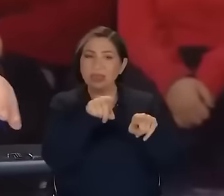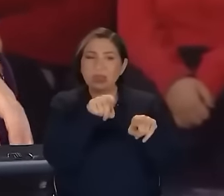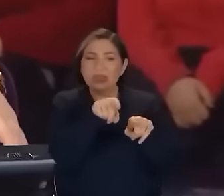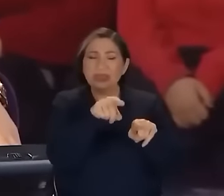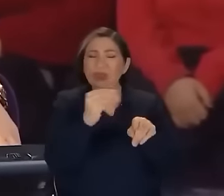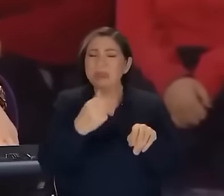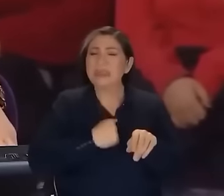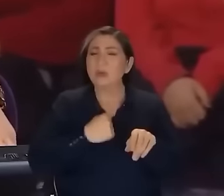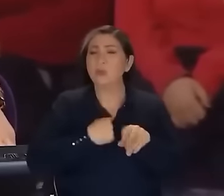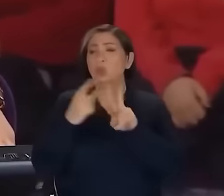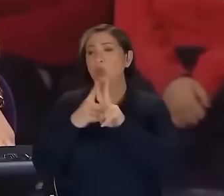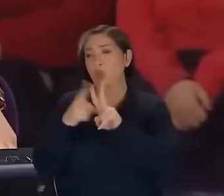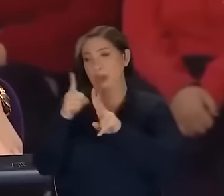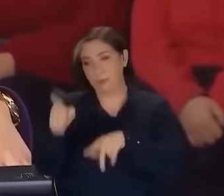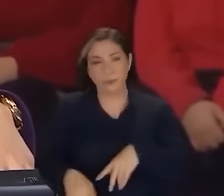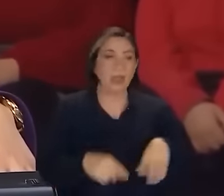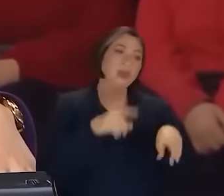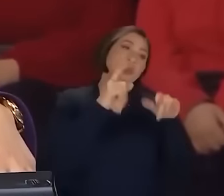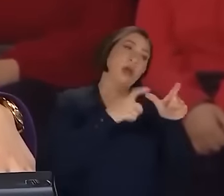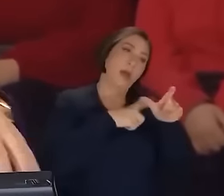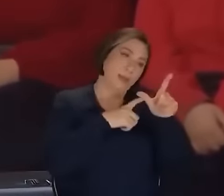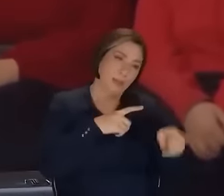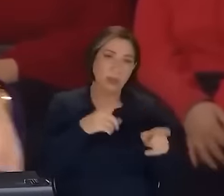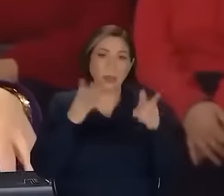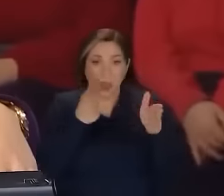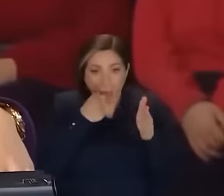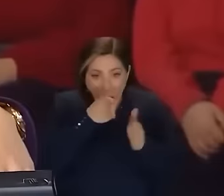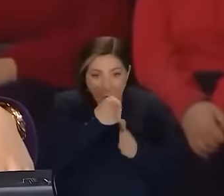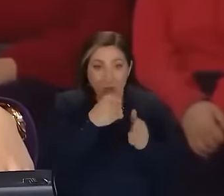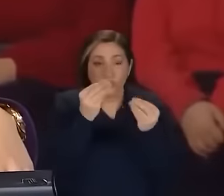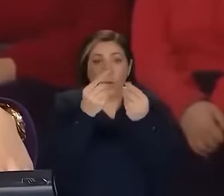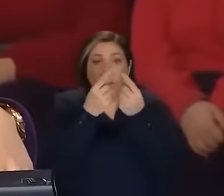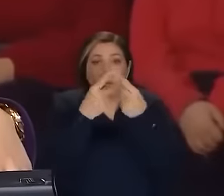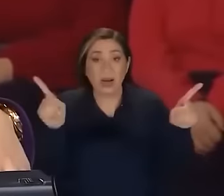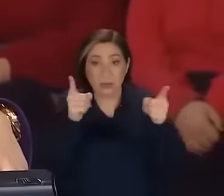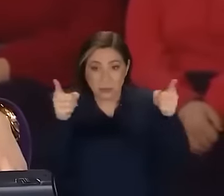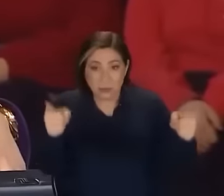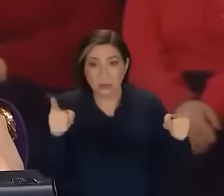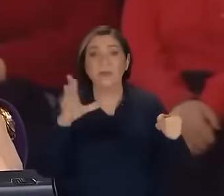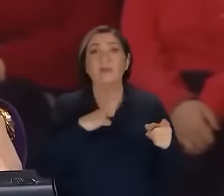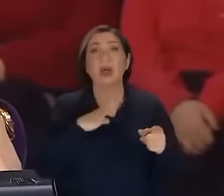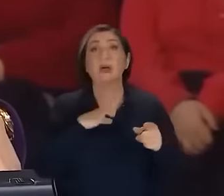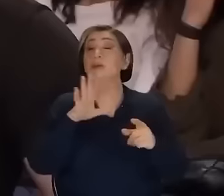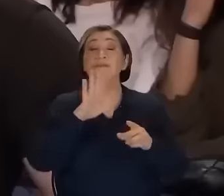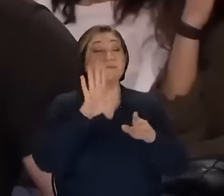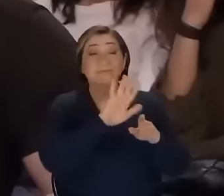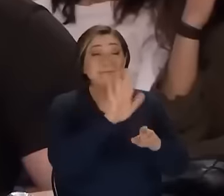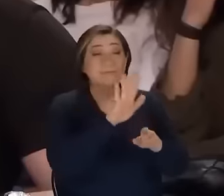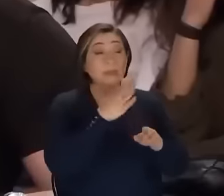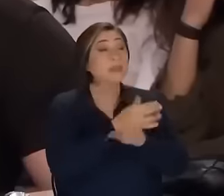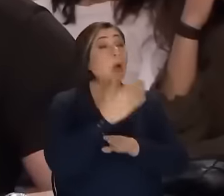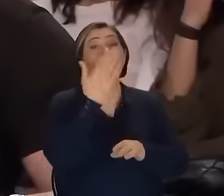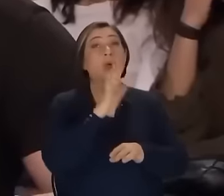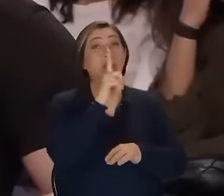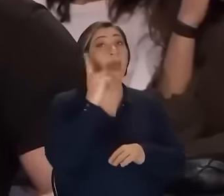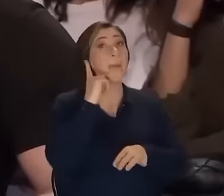sıkılıyorum. Nuri Bilge Ceylan, Şahan Gökbakar. Lan arada çok acayip bir abi, mesafe bunun, var yani. Hayır, aslında hiç yok biliyor musun? Yok sana mu?